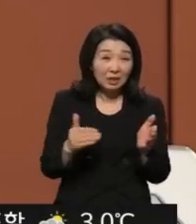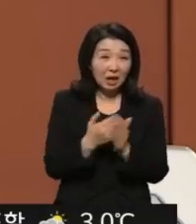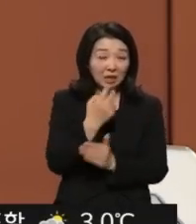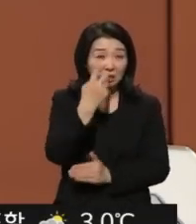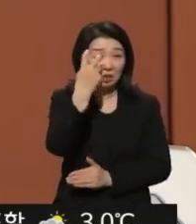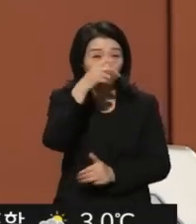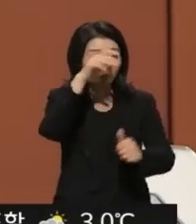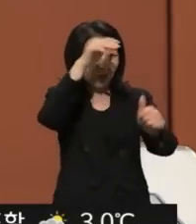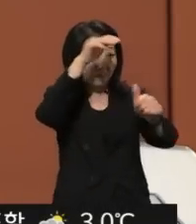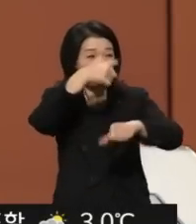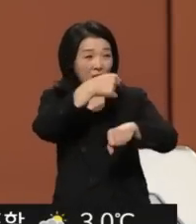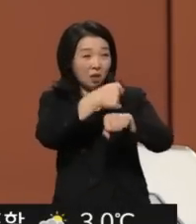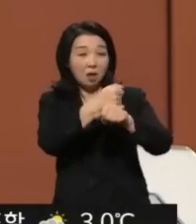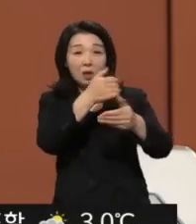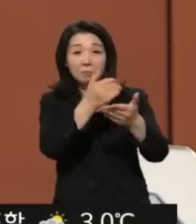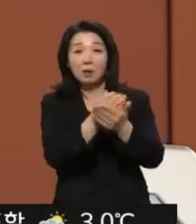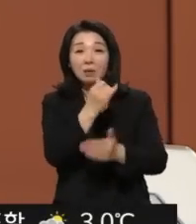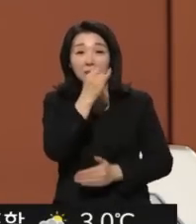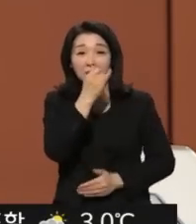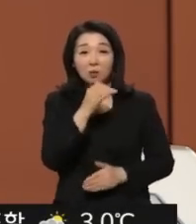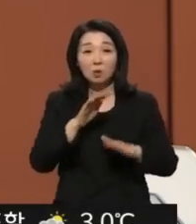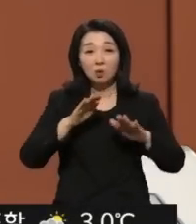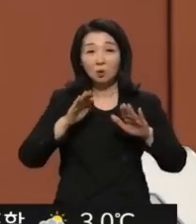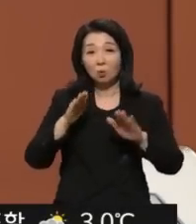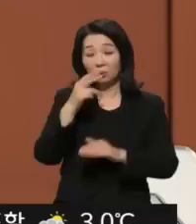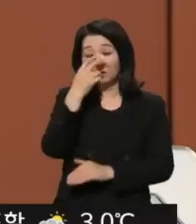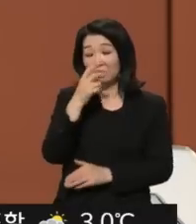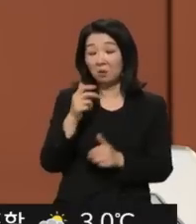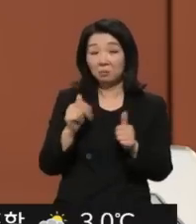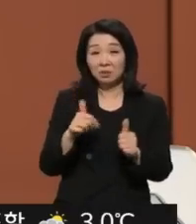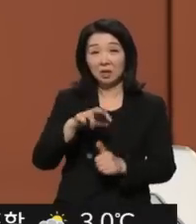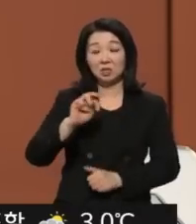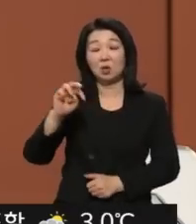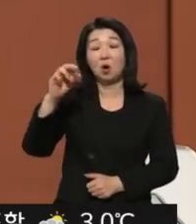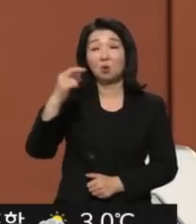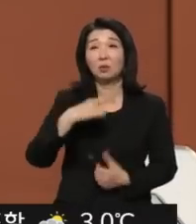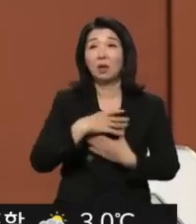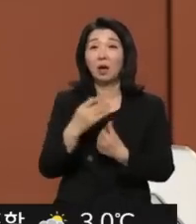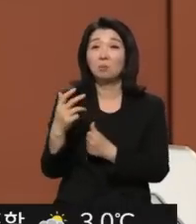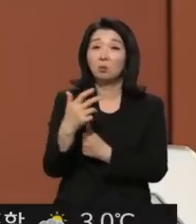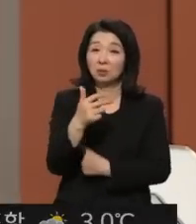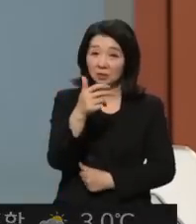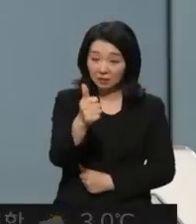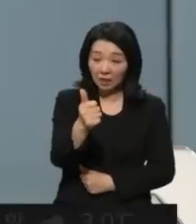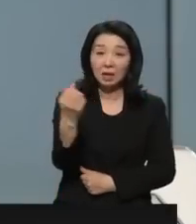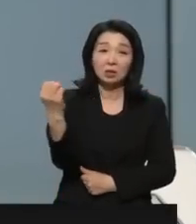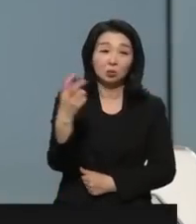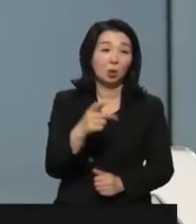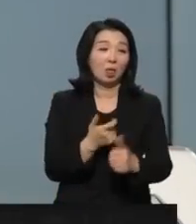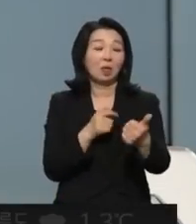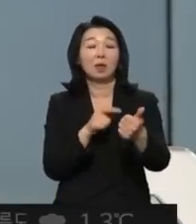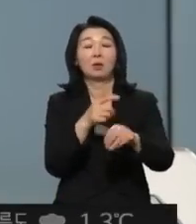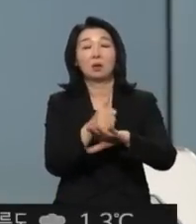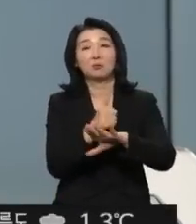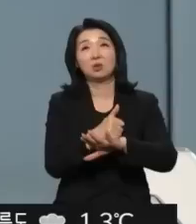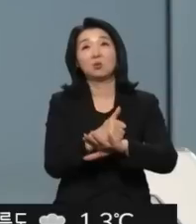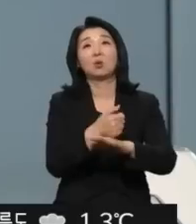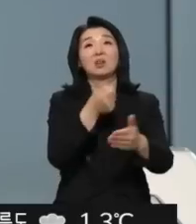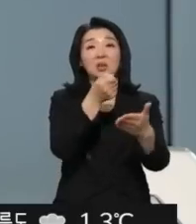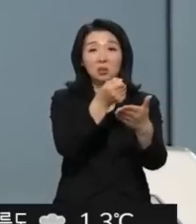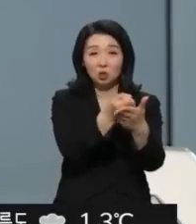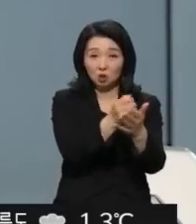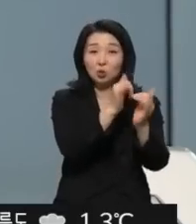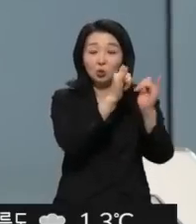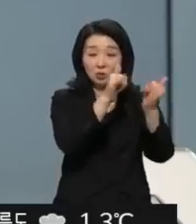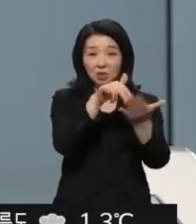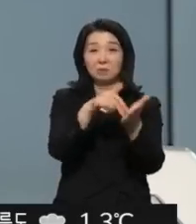진행될 수 있다는 얘기가 있었습니다만 일단 오늘 검찰은 서훈 전 안보실장이 서해 피격 사건과 관련된 최종 결정권자라는